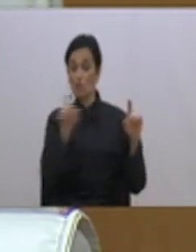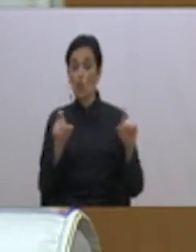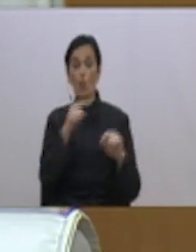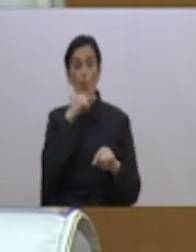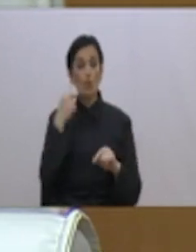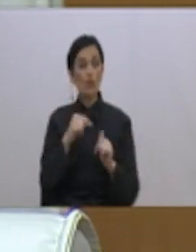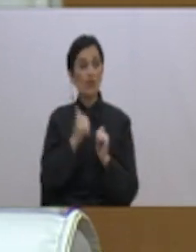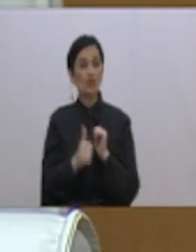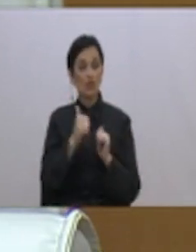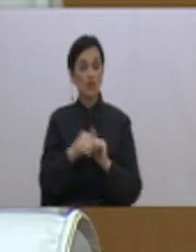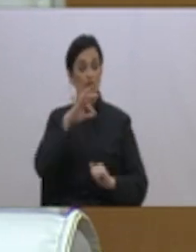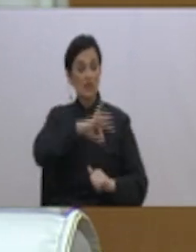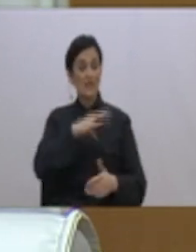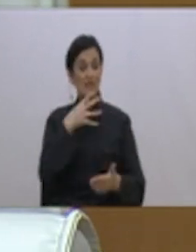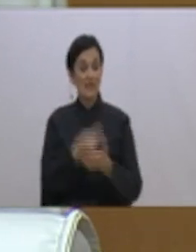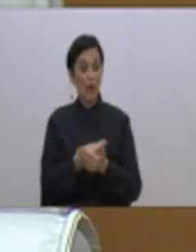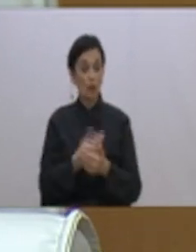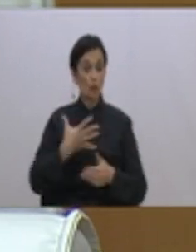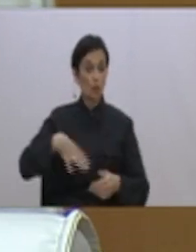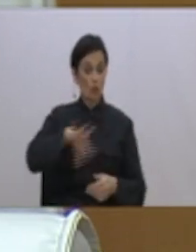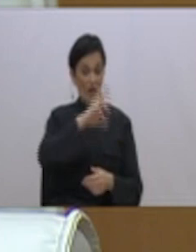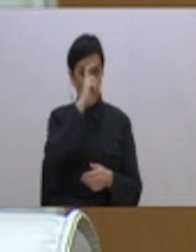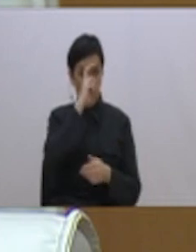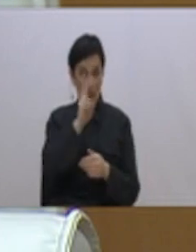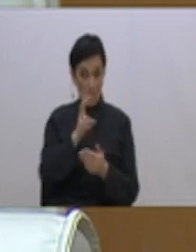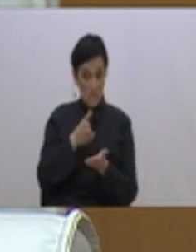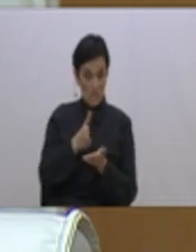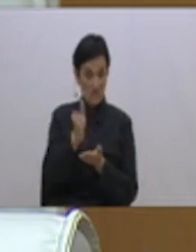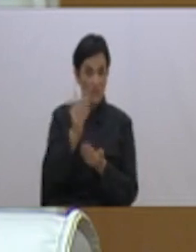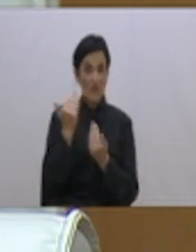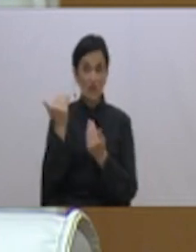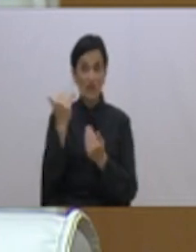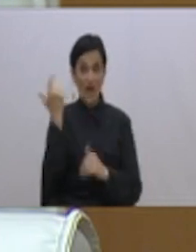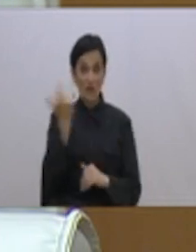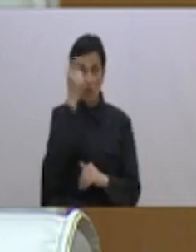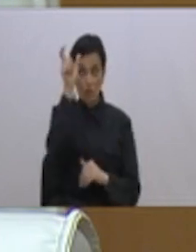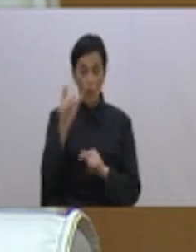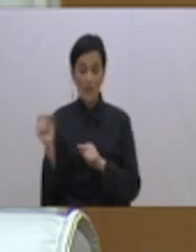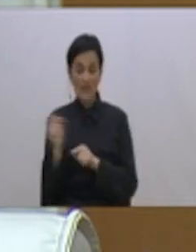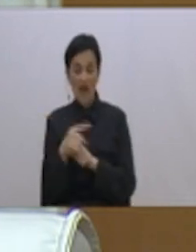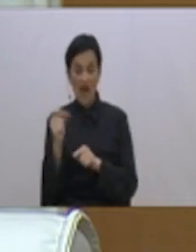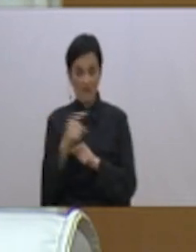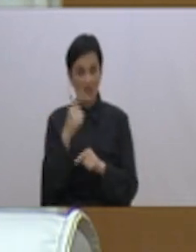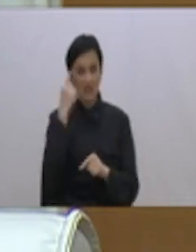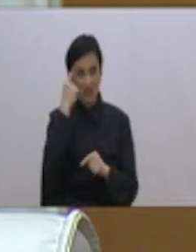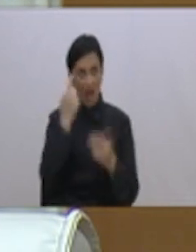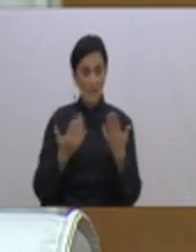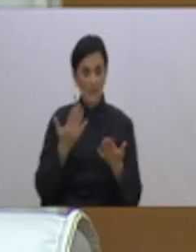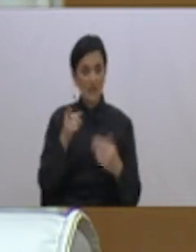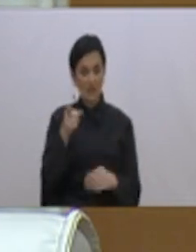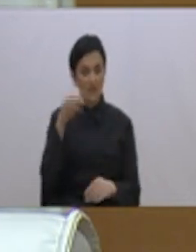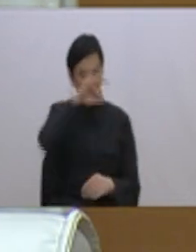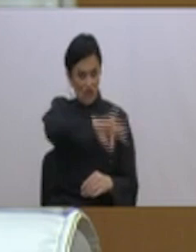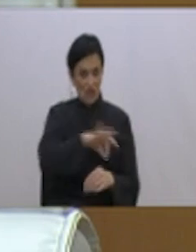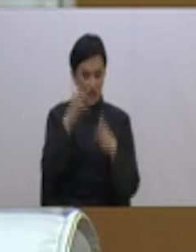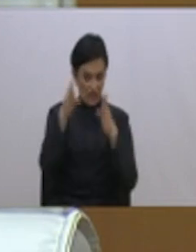ხშირ-ხშირად გამოიყენებთ საკუთარი ქვეყნის ხელისუფლების მისამართით, თქვენი მფლობელების დავალებით დაფიქრდით, ხომ არ გიყენებენ